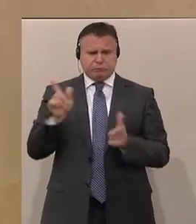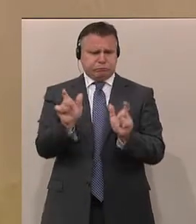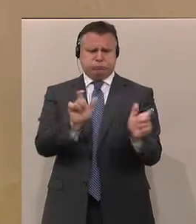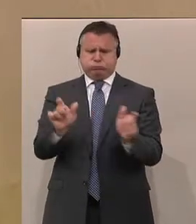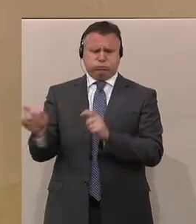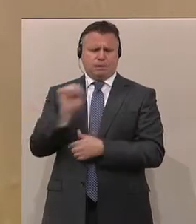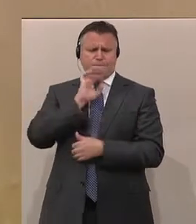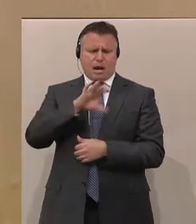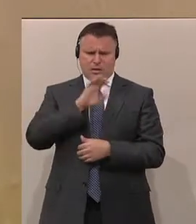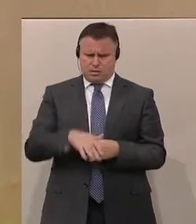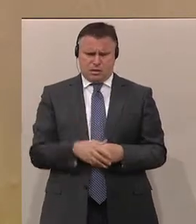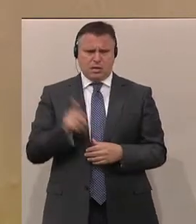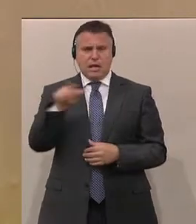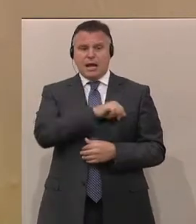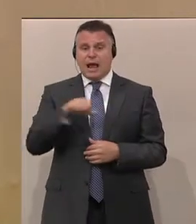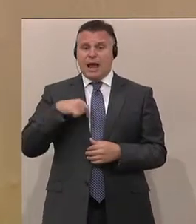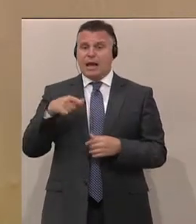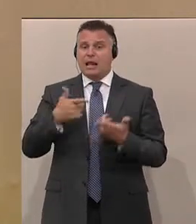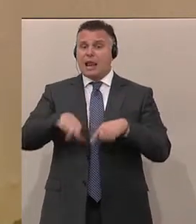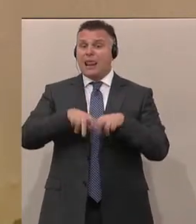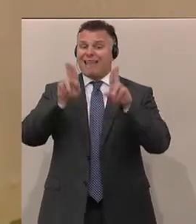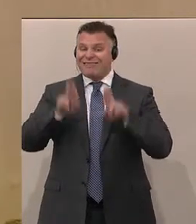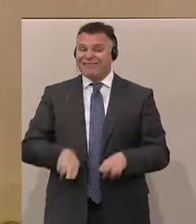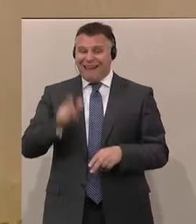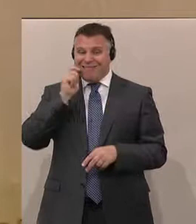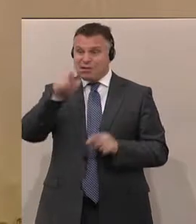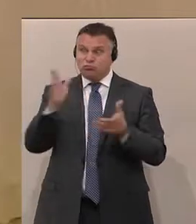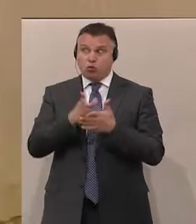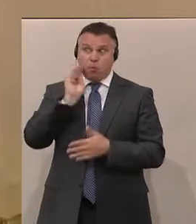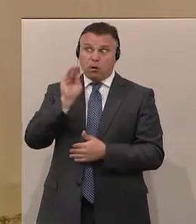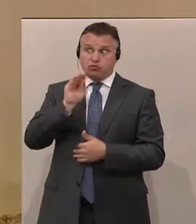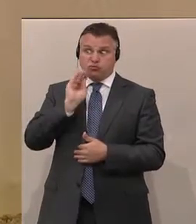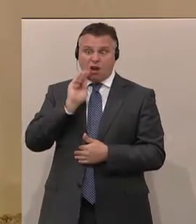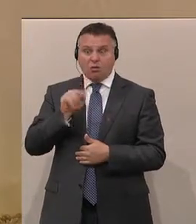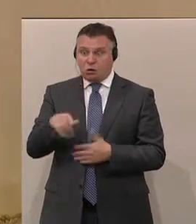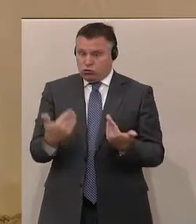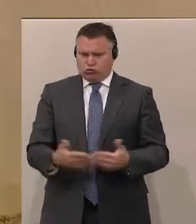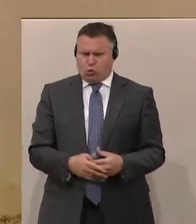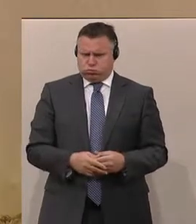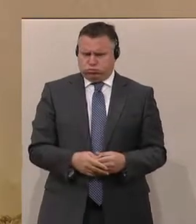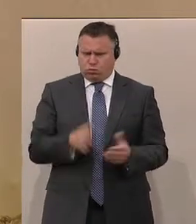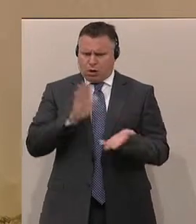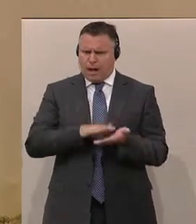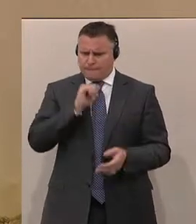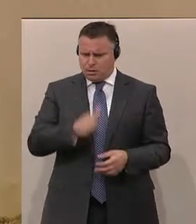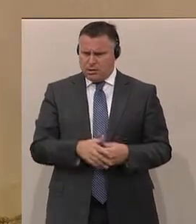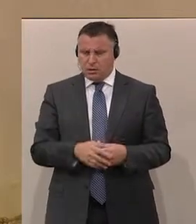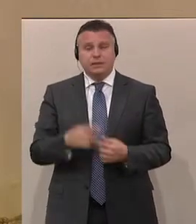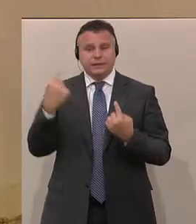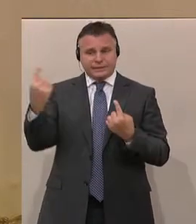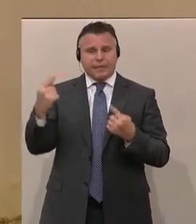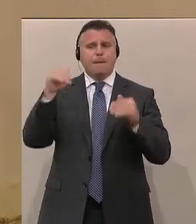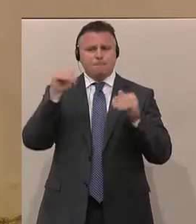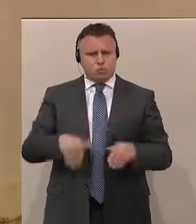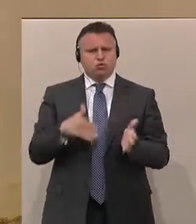wehrt, etwas, wo ihre eigenen Landesrätinnen schon aufstehen und sagen, so sicher nicht. Ich denke, zu diesem Punkt haben Sie noch